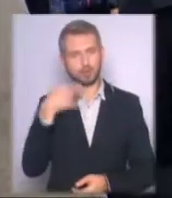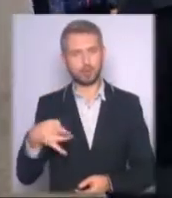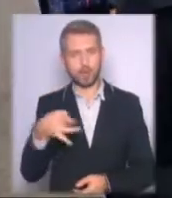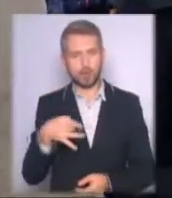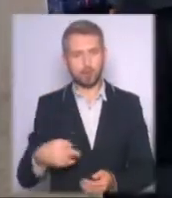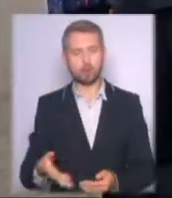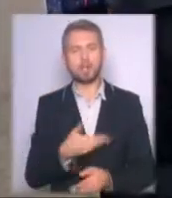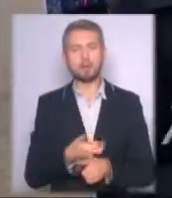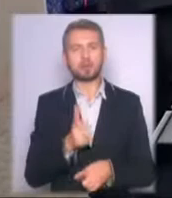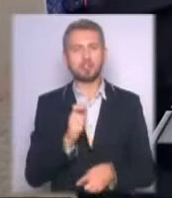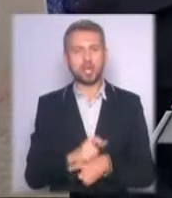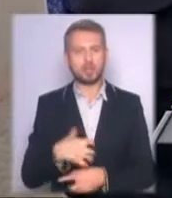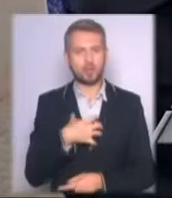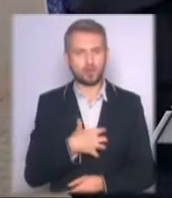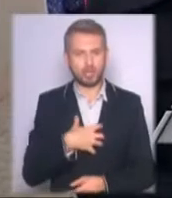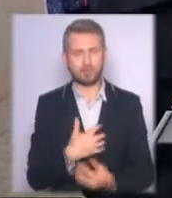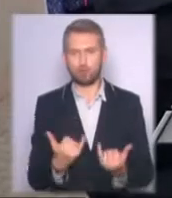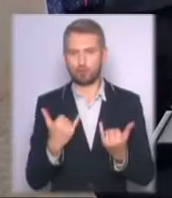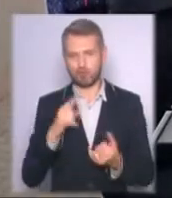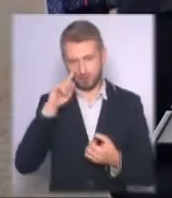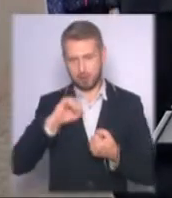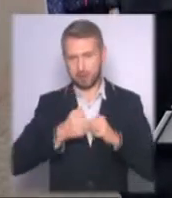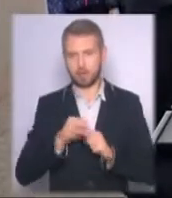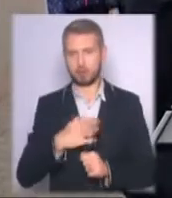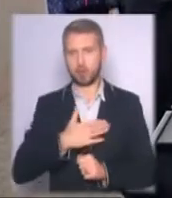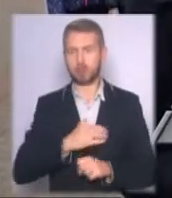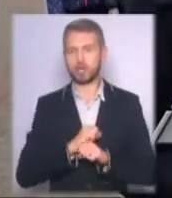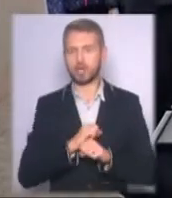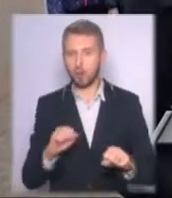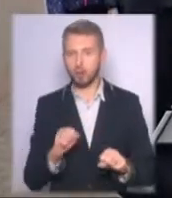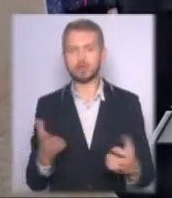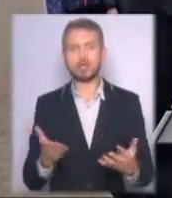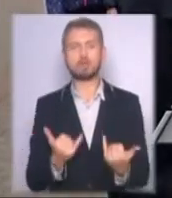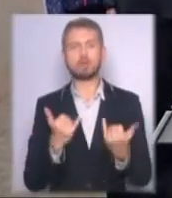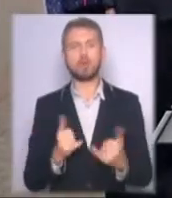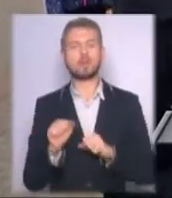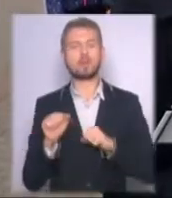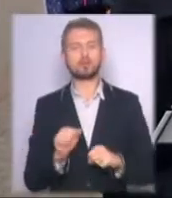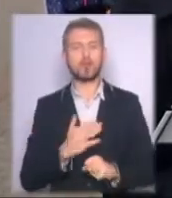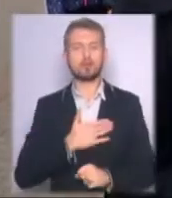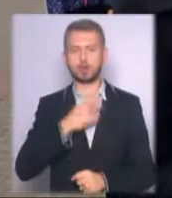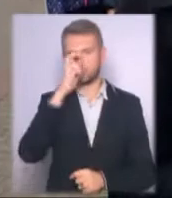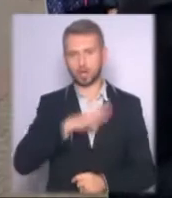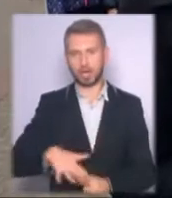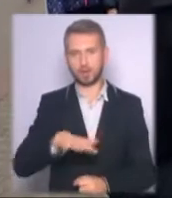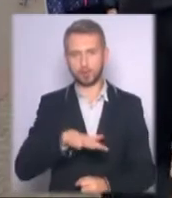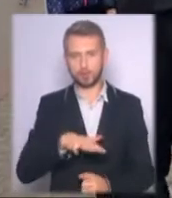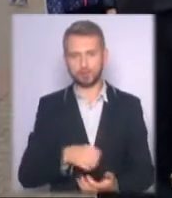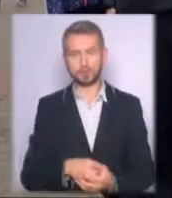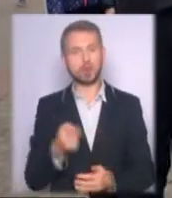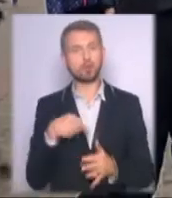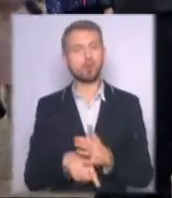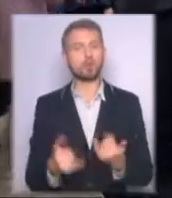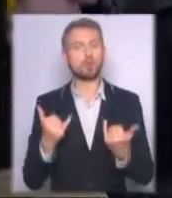Нам надзвичайно важливо сьогодні пам'ятати про наших героїв, які сьогодні захищають нашу країну. Тому